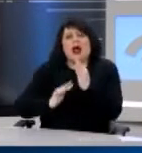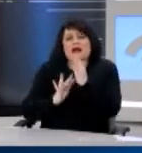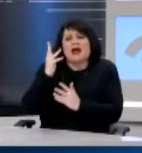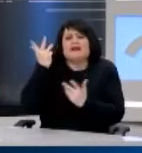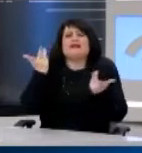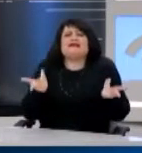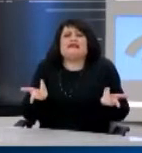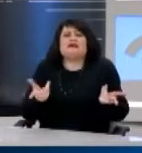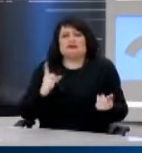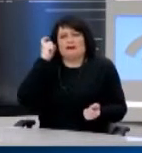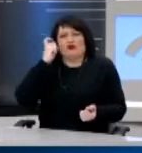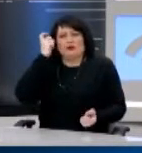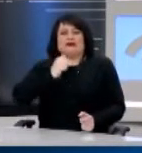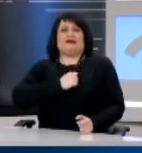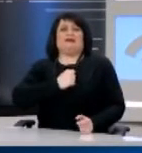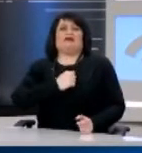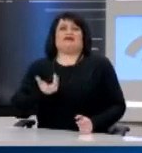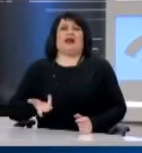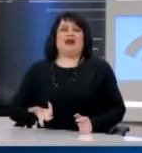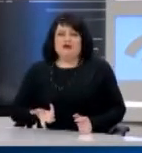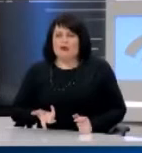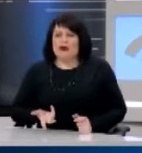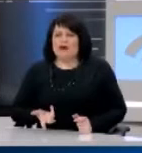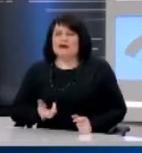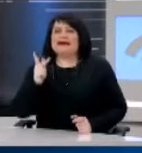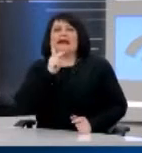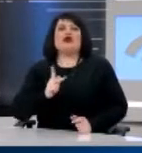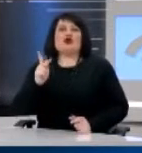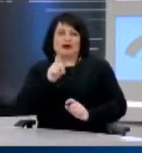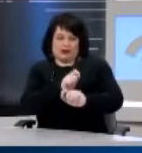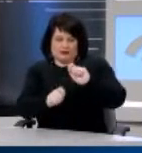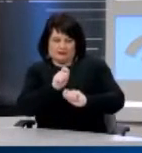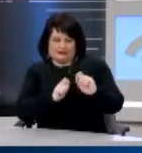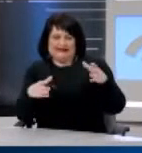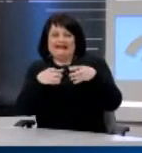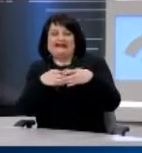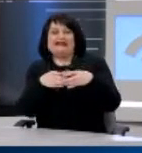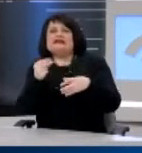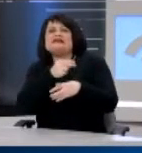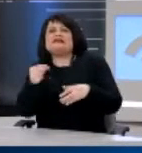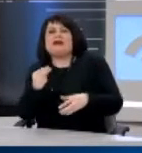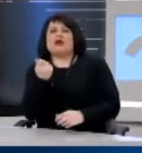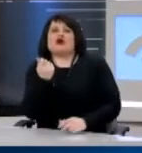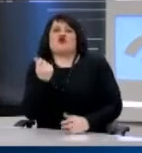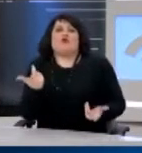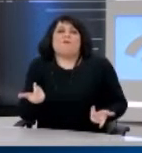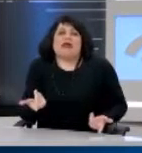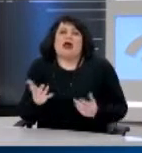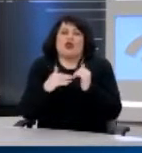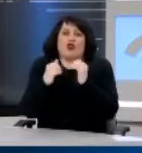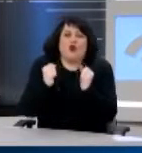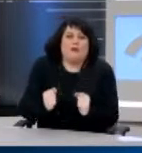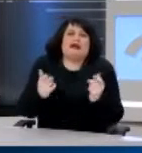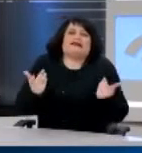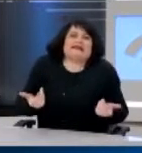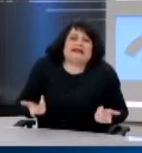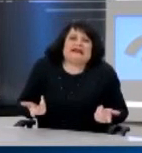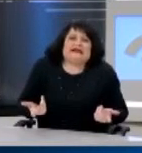ο τρόπος με τον οποίο οραματιζόμαστε την κοινωνική συγκρότηση, τη δομή της οικονομίας,